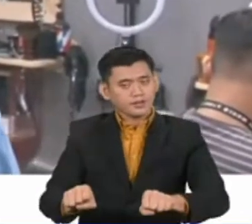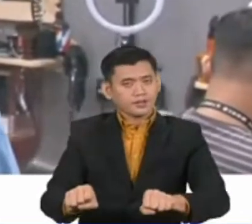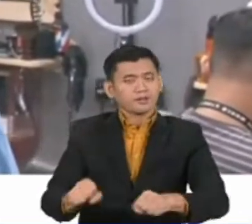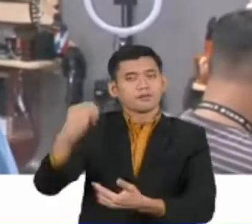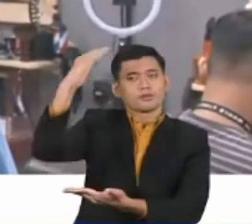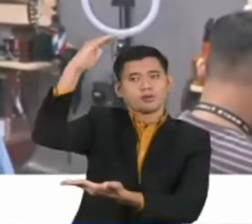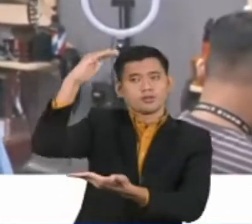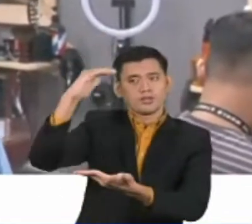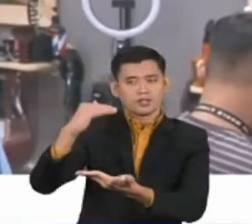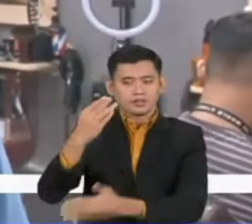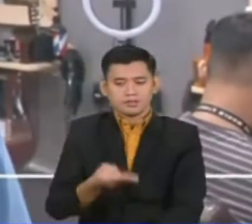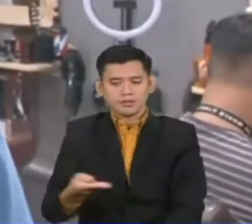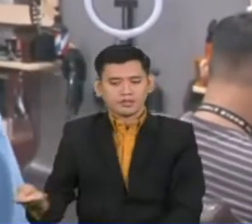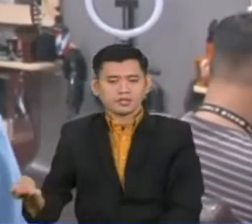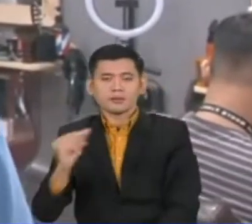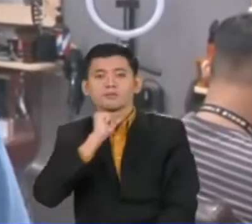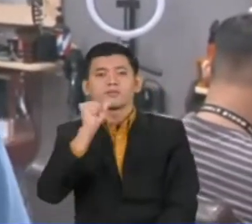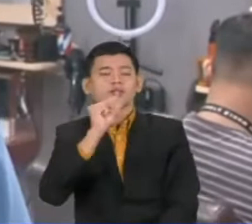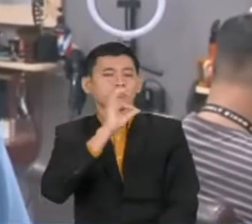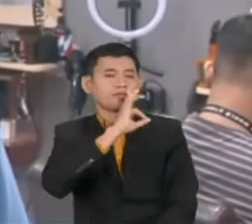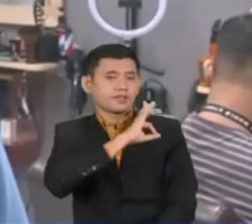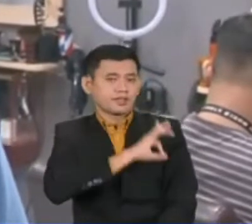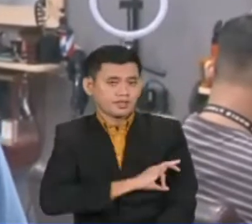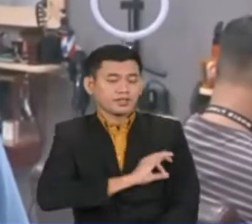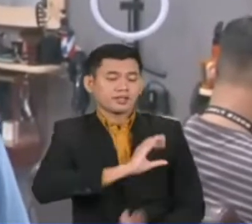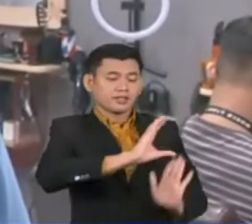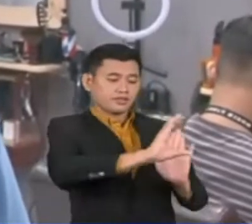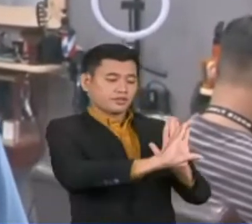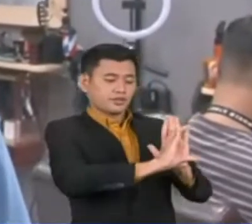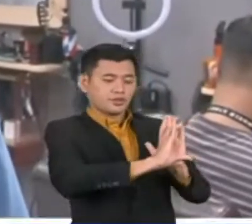berfaedah. Contohnya, daripada segi kalau kita